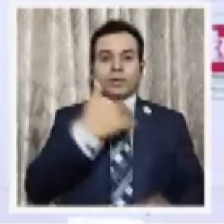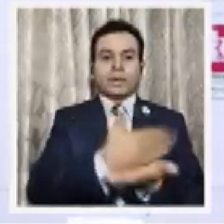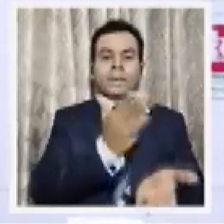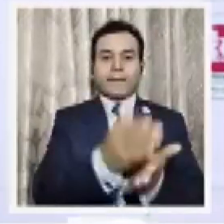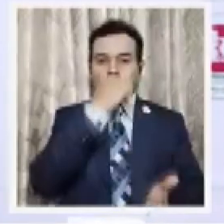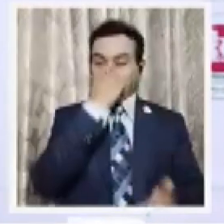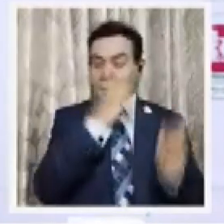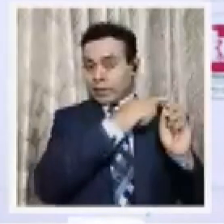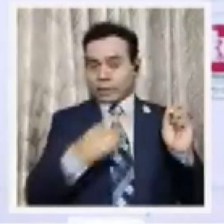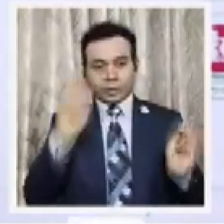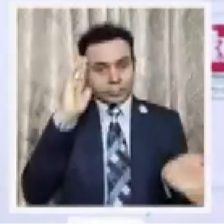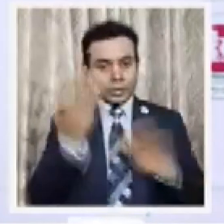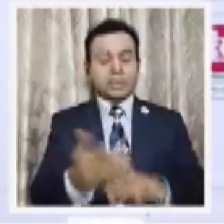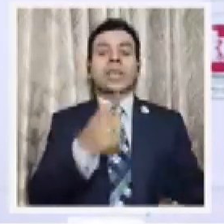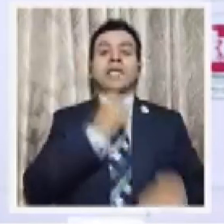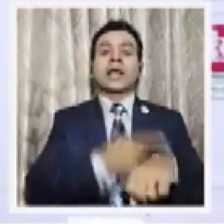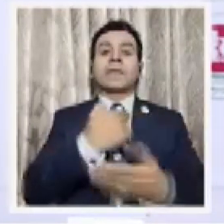বিভাগ 3 জন, বরিশাল বিভাগ 2 জন।